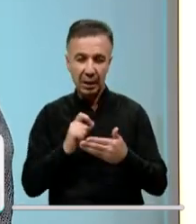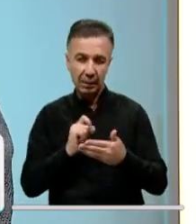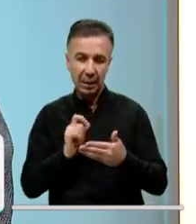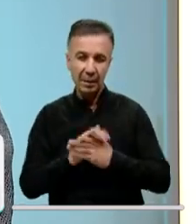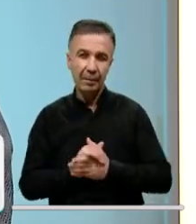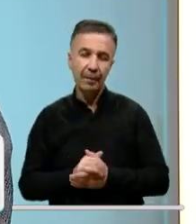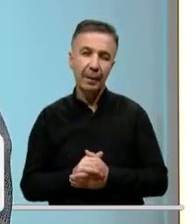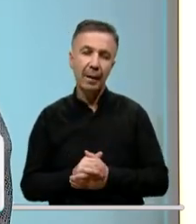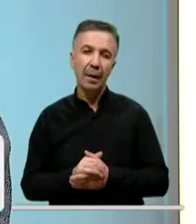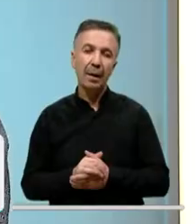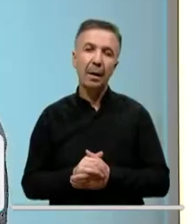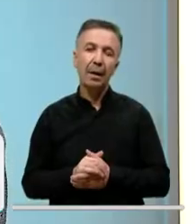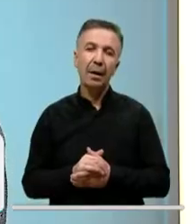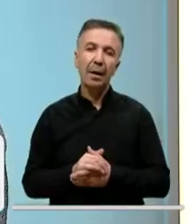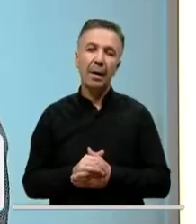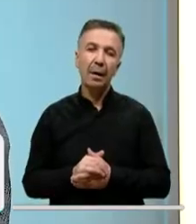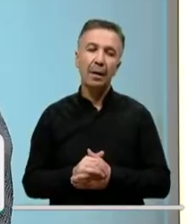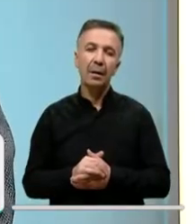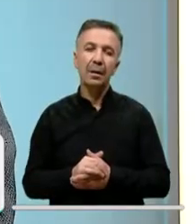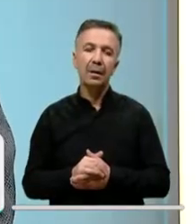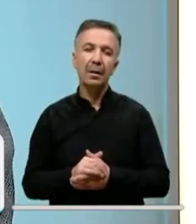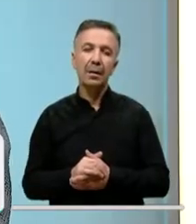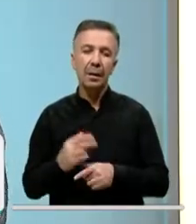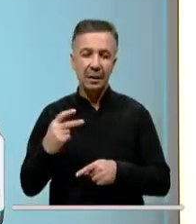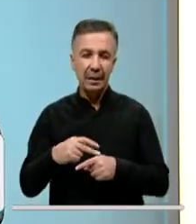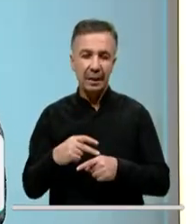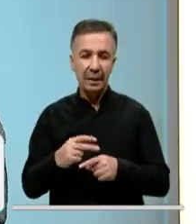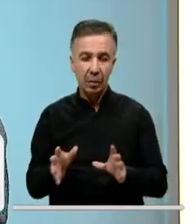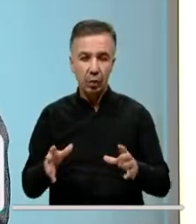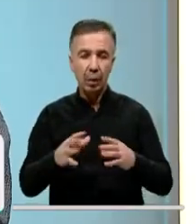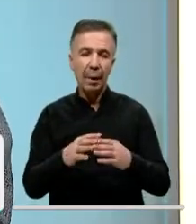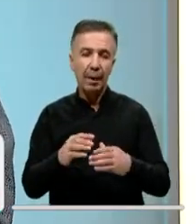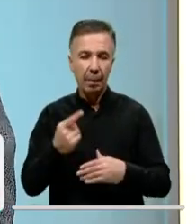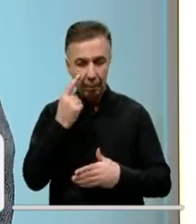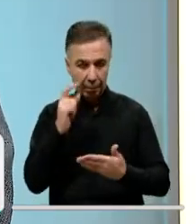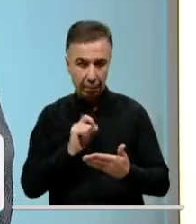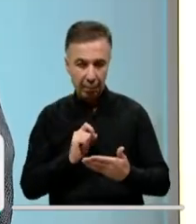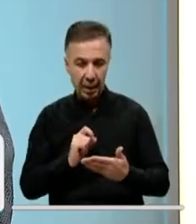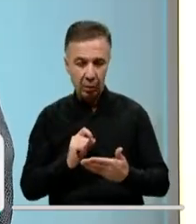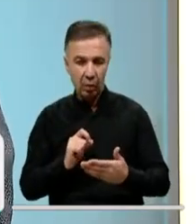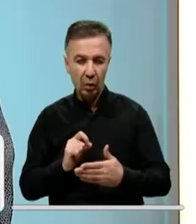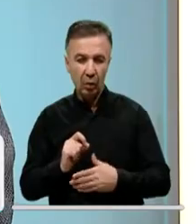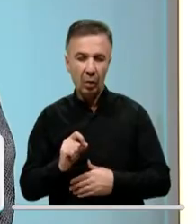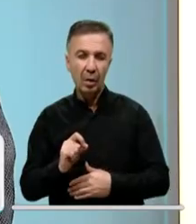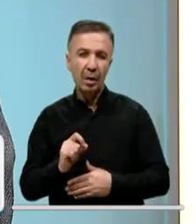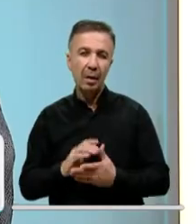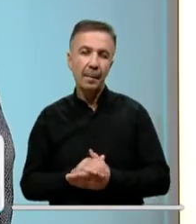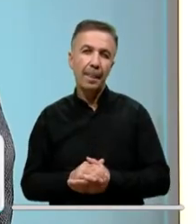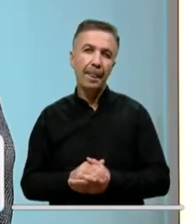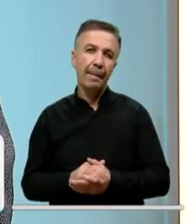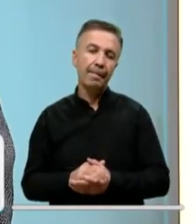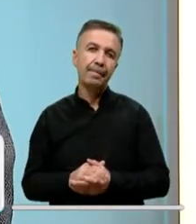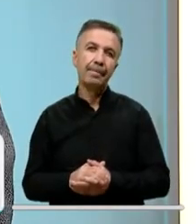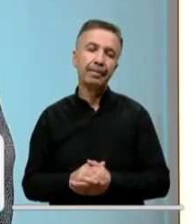amil kelimesi vardır. Yani zekat toplama memuru. Bu zekat toplama memurları